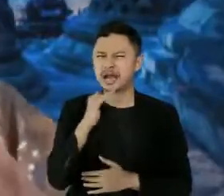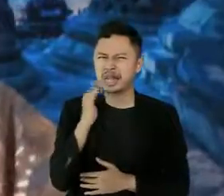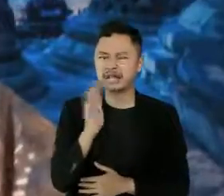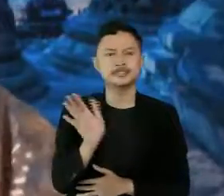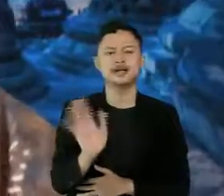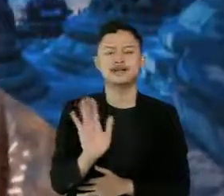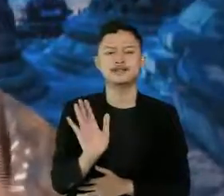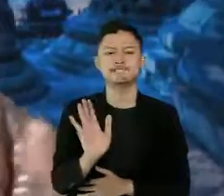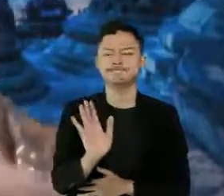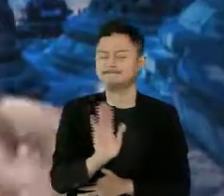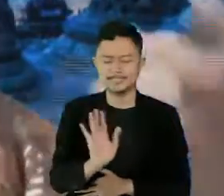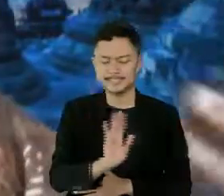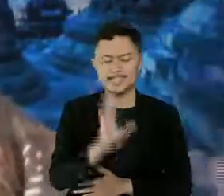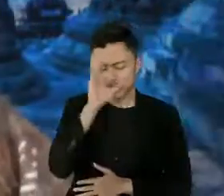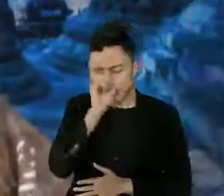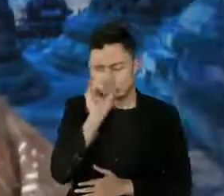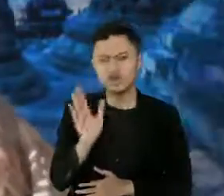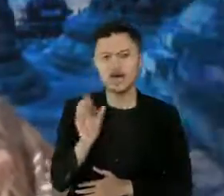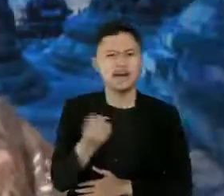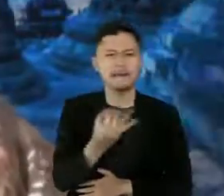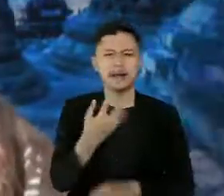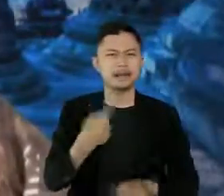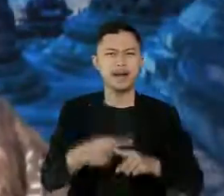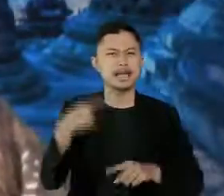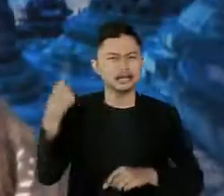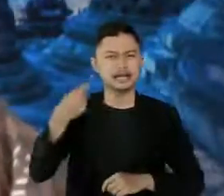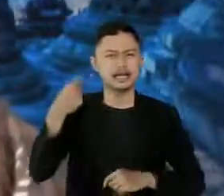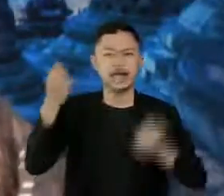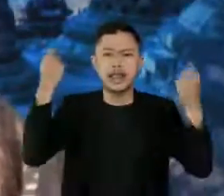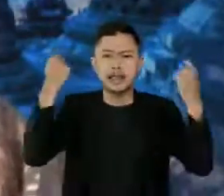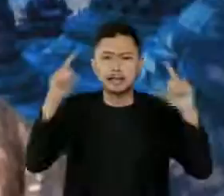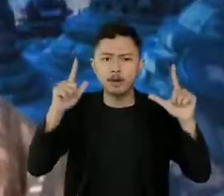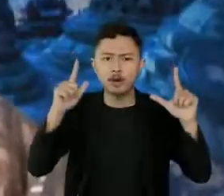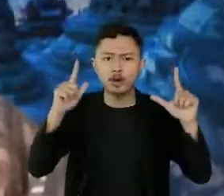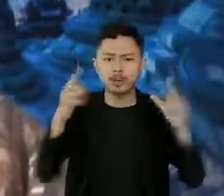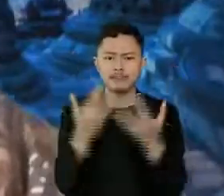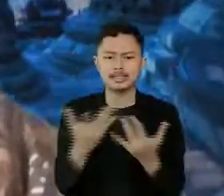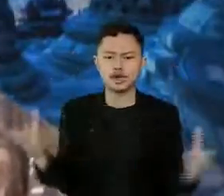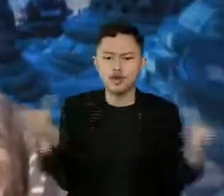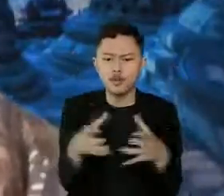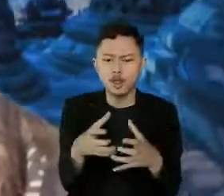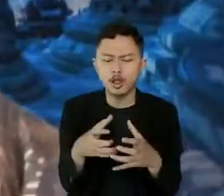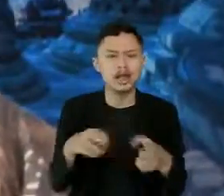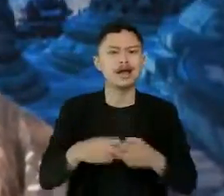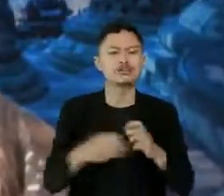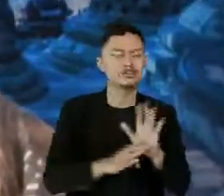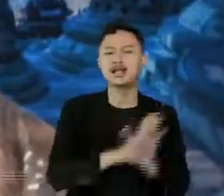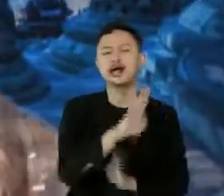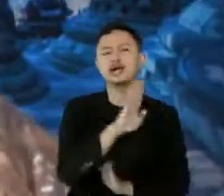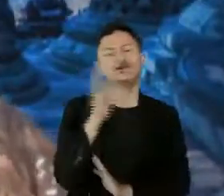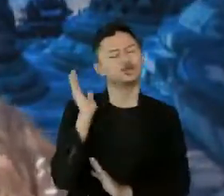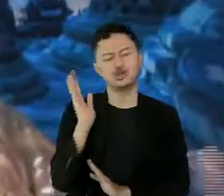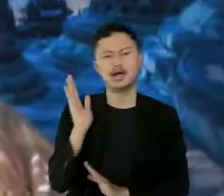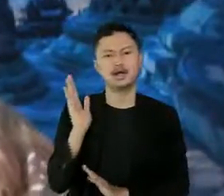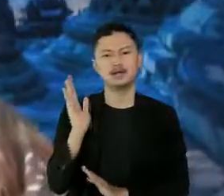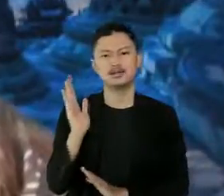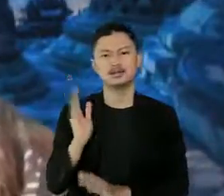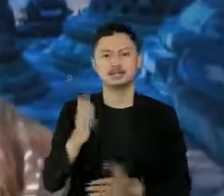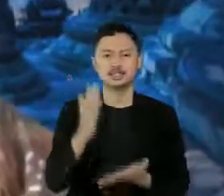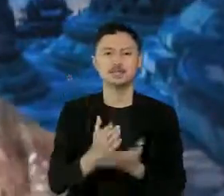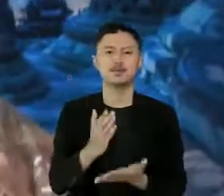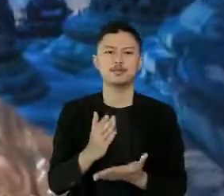aneh-aneh gitu. Udah tahu dulu berkali-kali siap itu pasti kasusnya naik gitu kan. Jadi kita lebih baik kita kesadaran, ayo kita